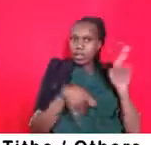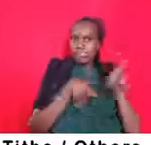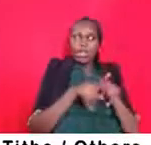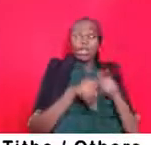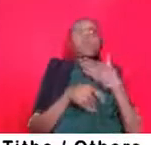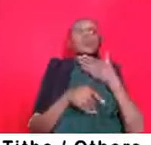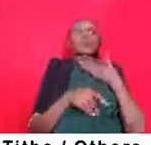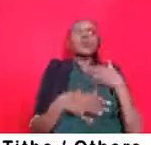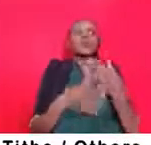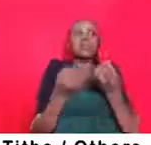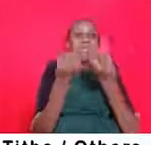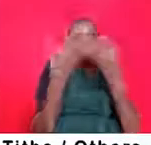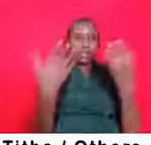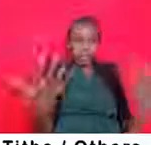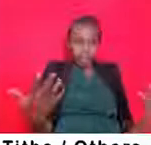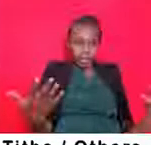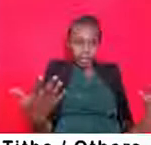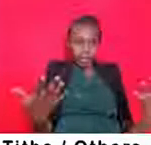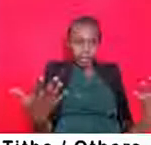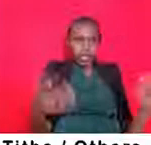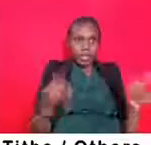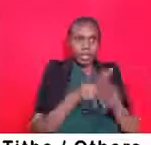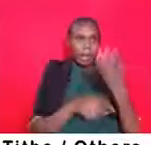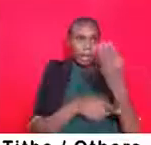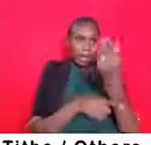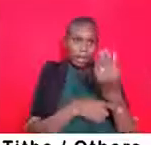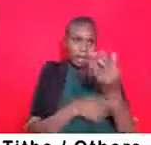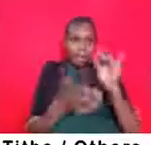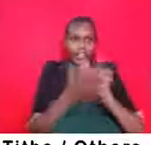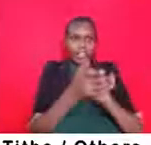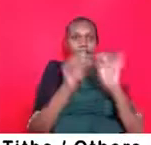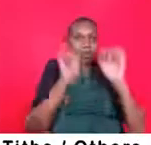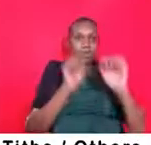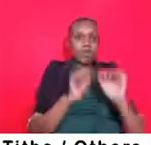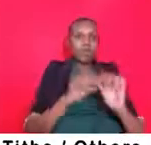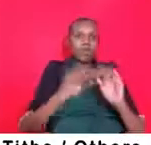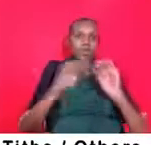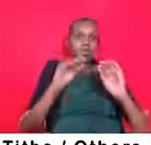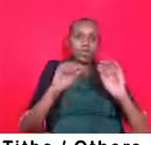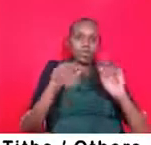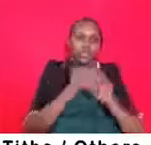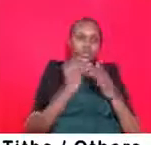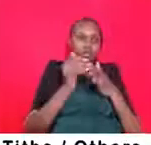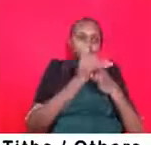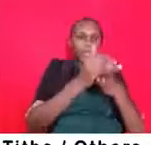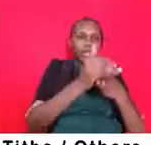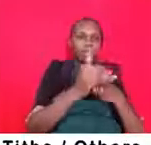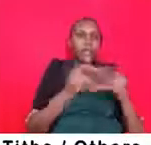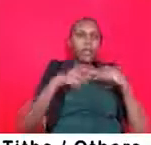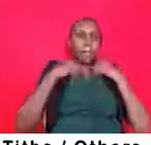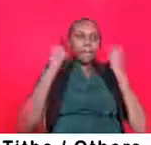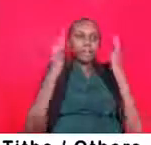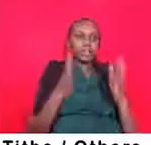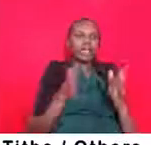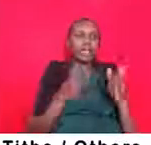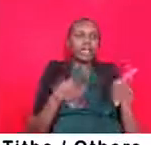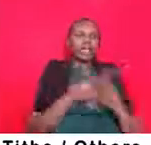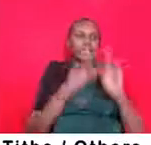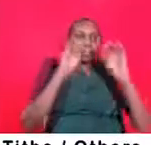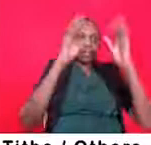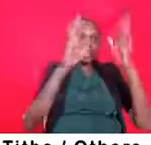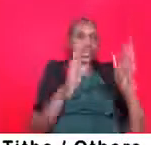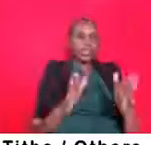wanahitaji mambo mengi na fedha ili wakaweza kufunzwa na kuongozwa na mchungaji na